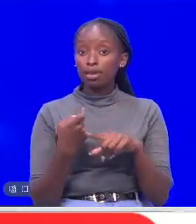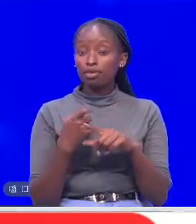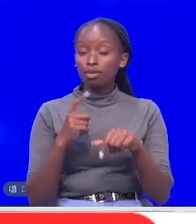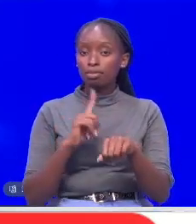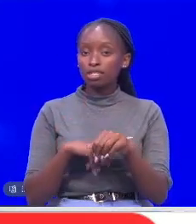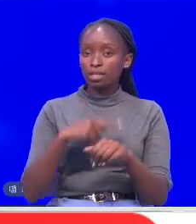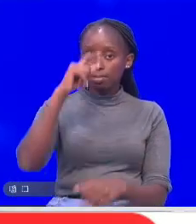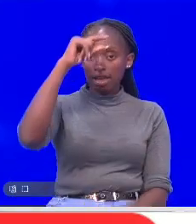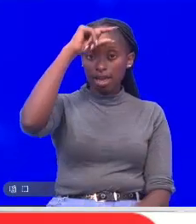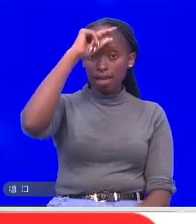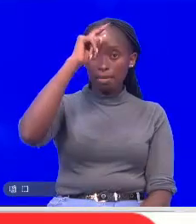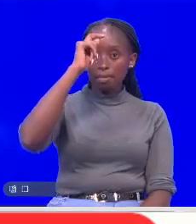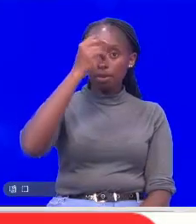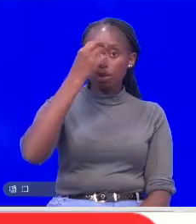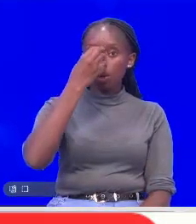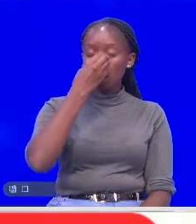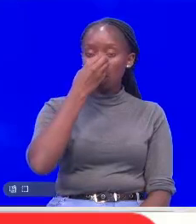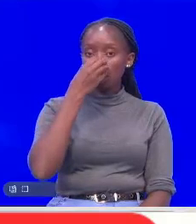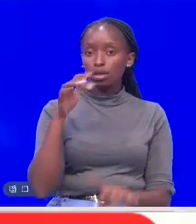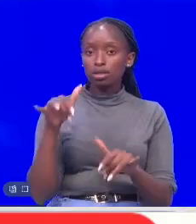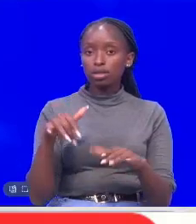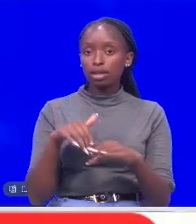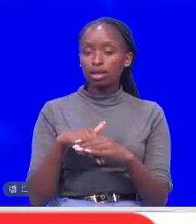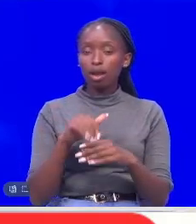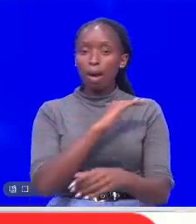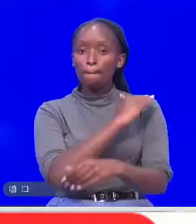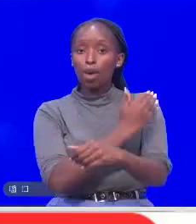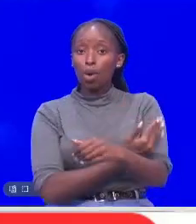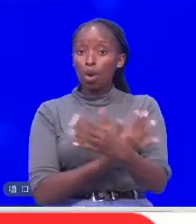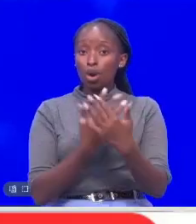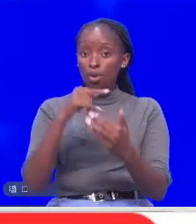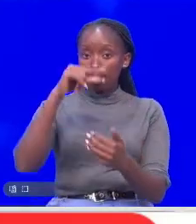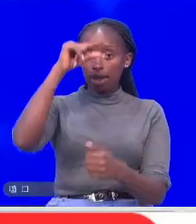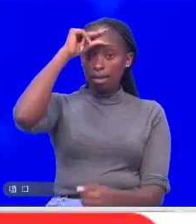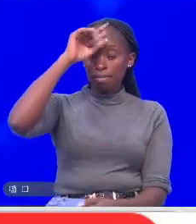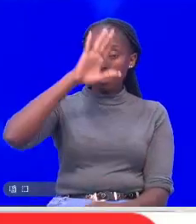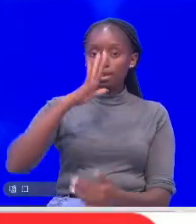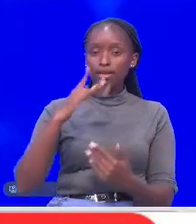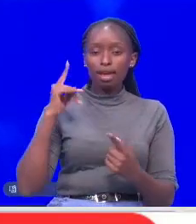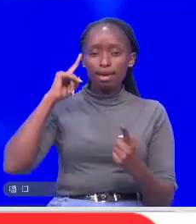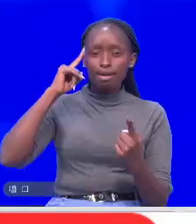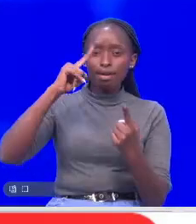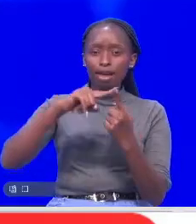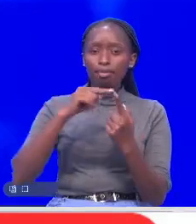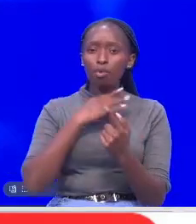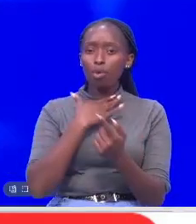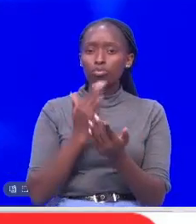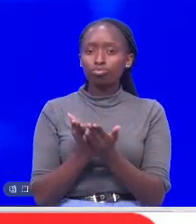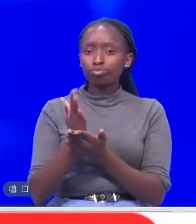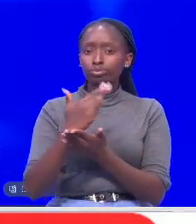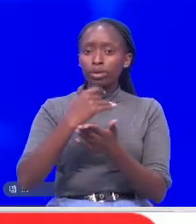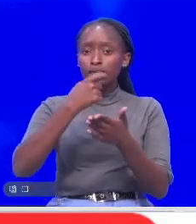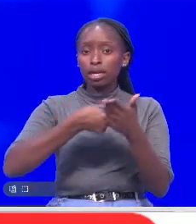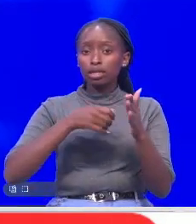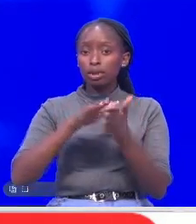ya Rais William Ruto kuingia madarakani. Serikali ya Rais William Ruto ikilenga kukusanya ushuru wa